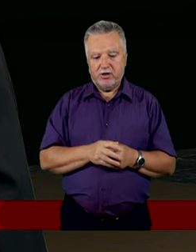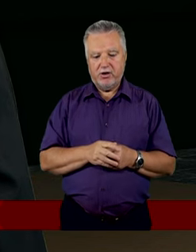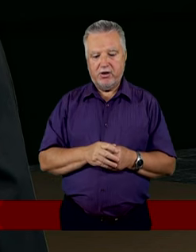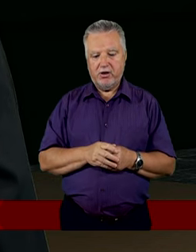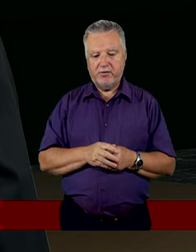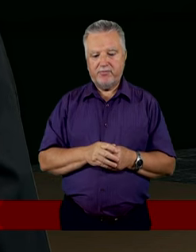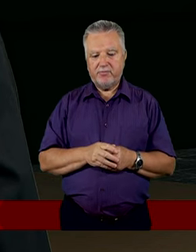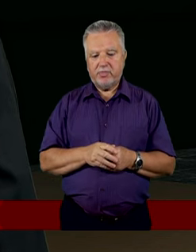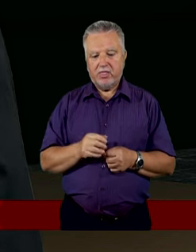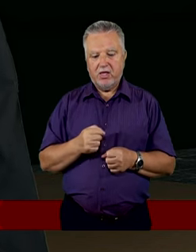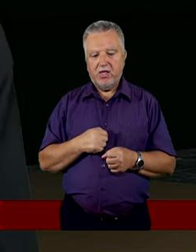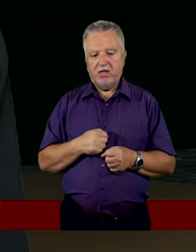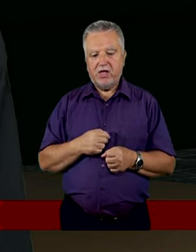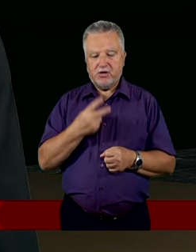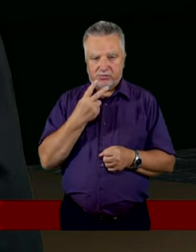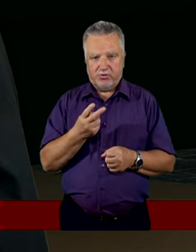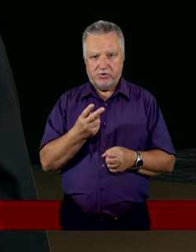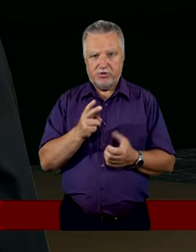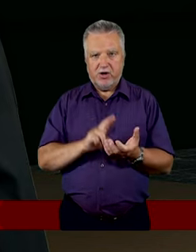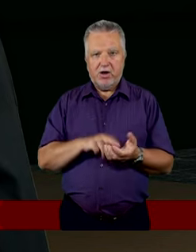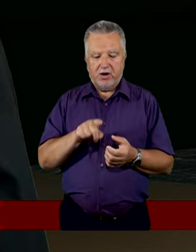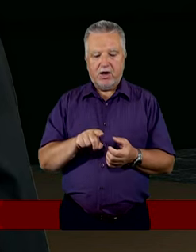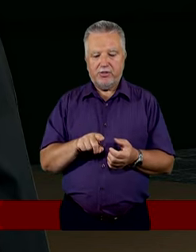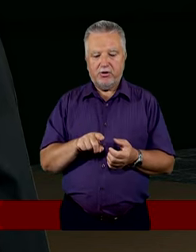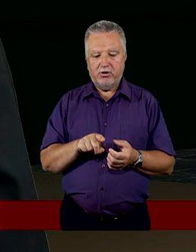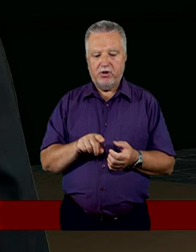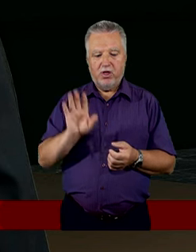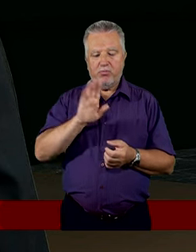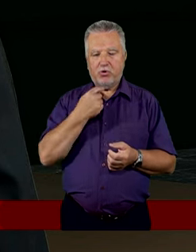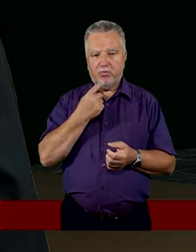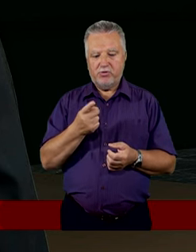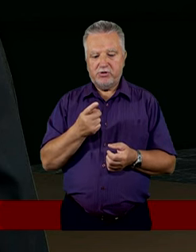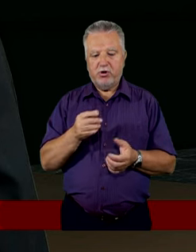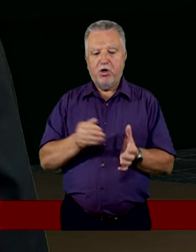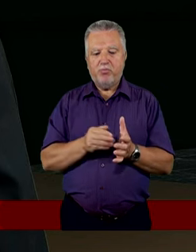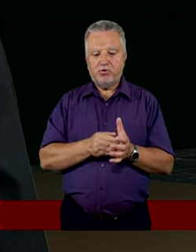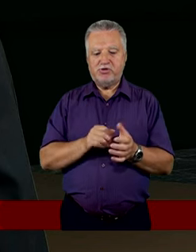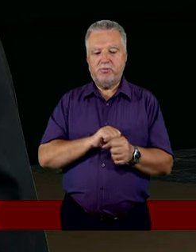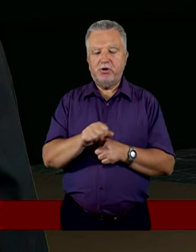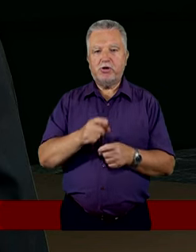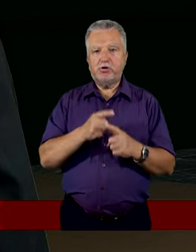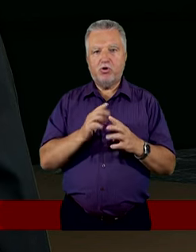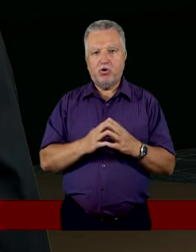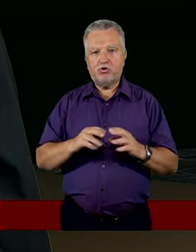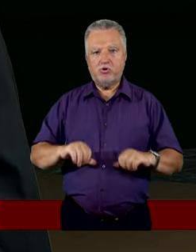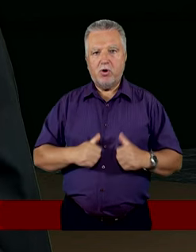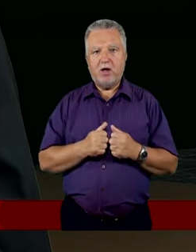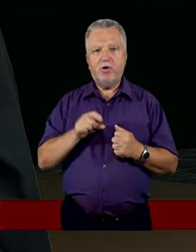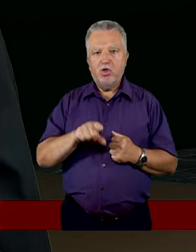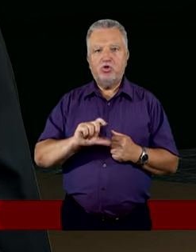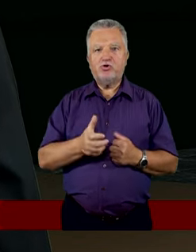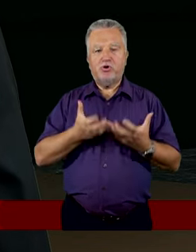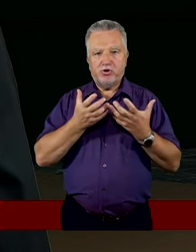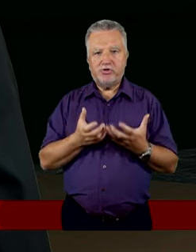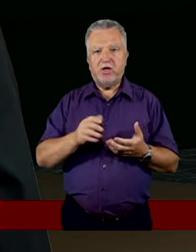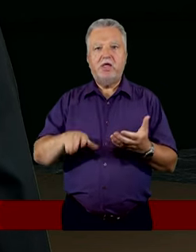do wykonania. Więc ja bym od tej strony spojrzał, że patrząc od tej strony, Pan Bóg powiedział, potrzebny jest Kościół, aby